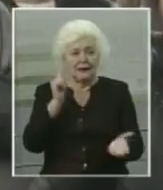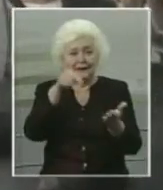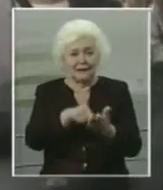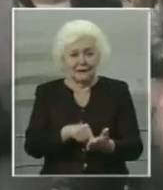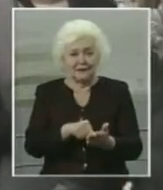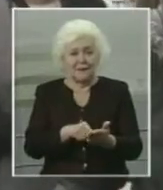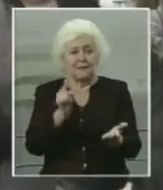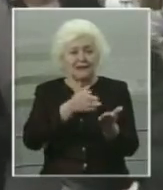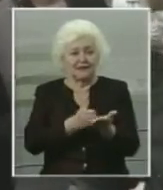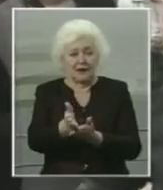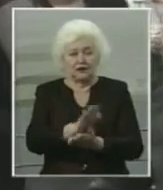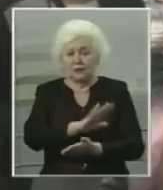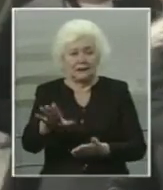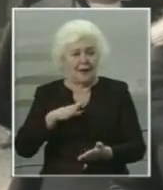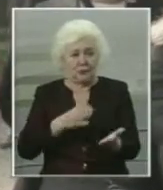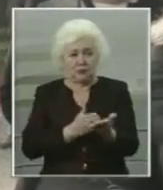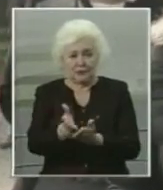призначенням не було спрямовано.